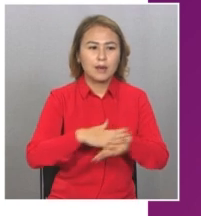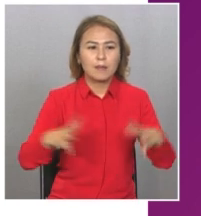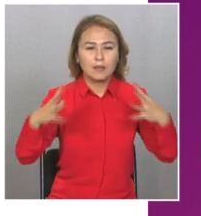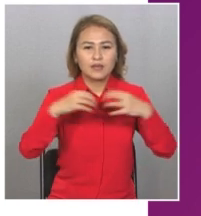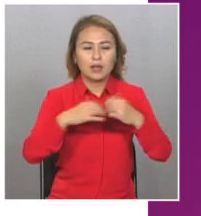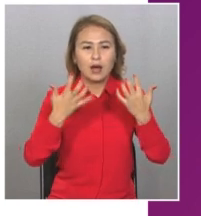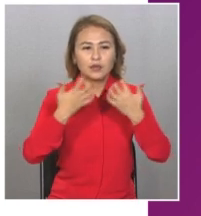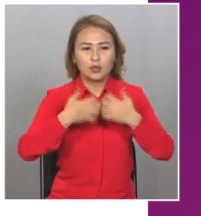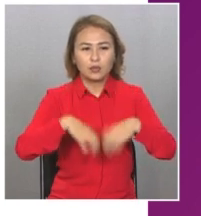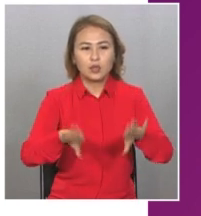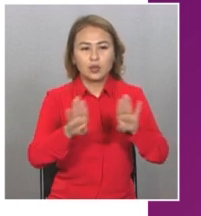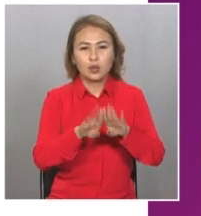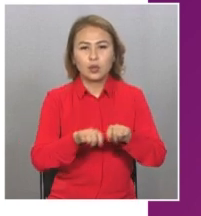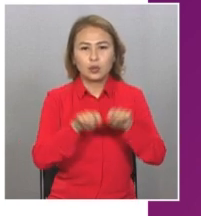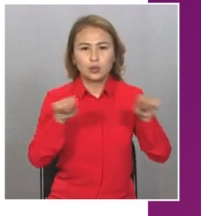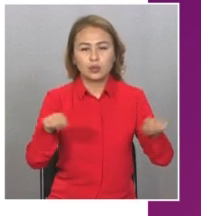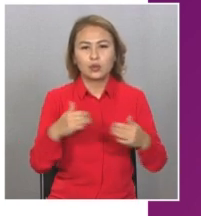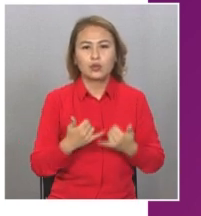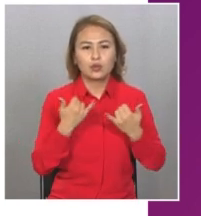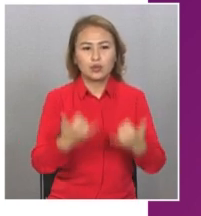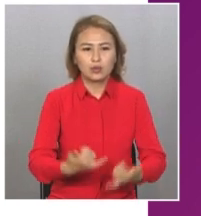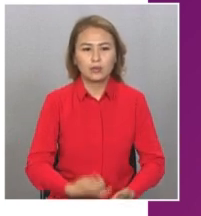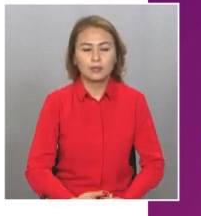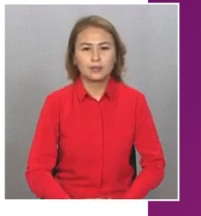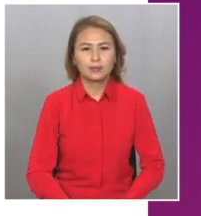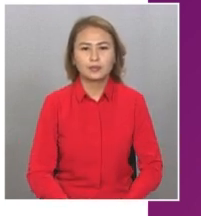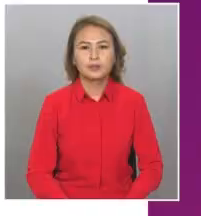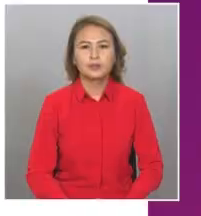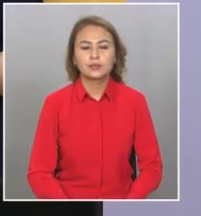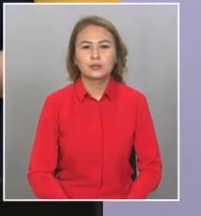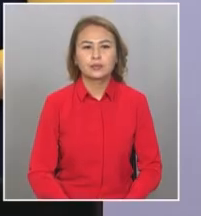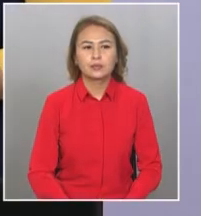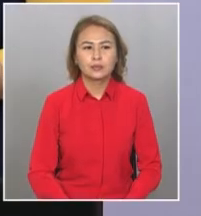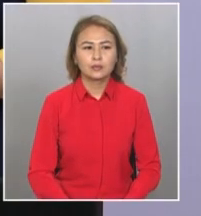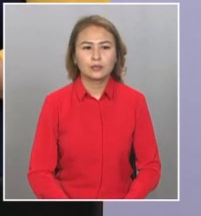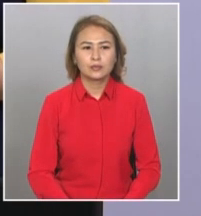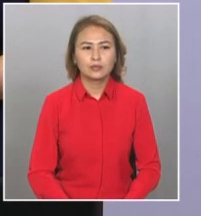бірыңғай бір тұтас автономиясын құруды талап еткен болатын.